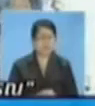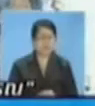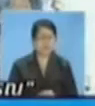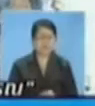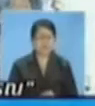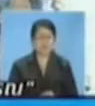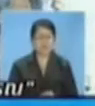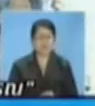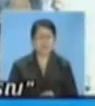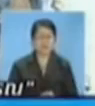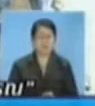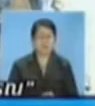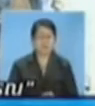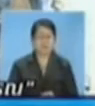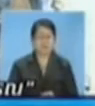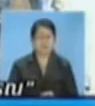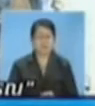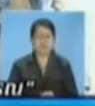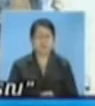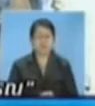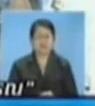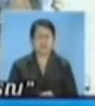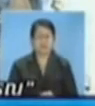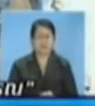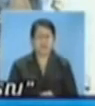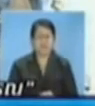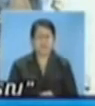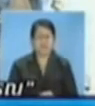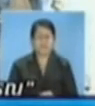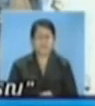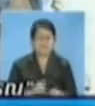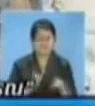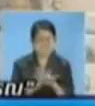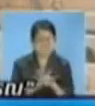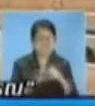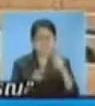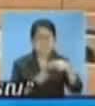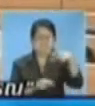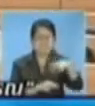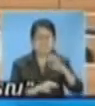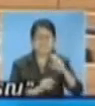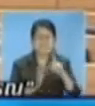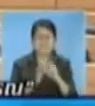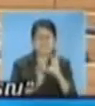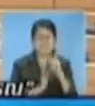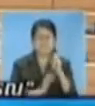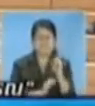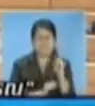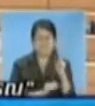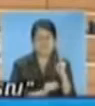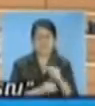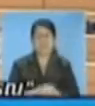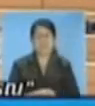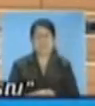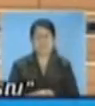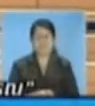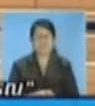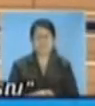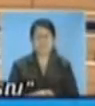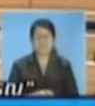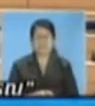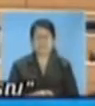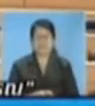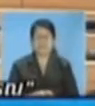ด146เสียงคือถ้าเผื่อจะมีการถอดถอนคุณสุเทพจะต้องมีเสียงมากกว่า88เสียงขึ้นไปนะครับเพราะฉ